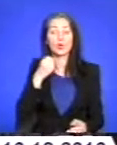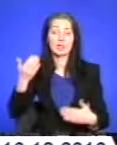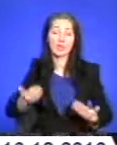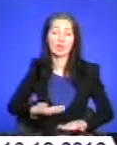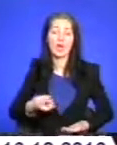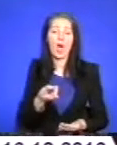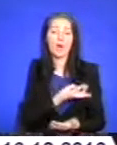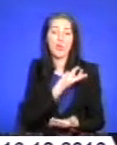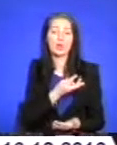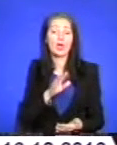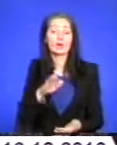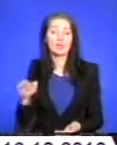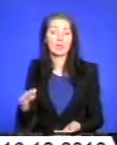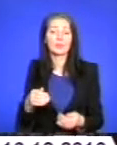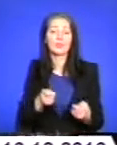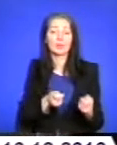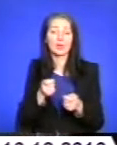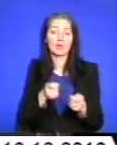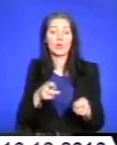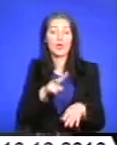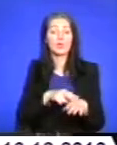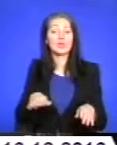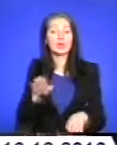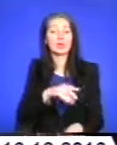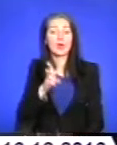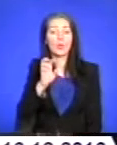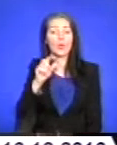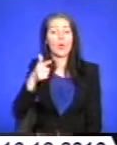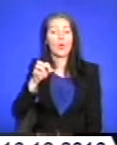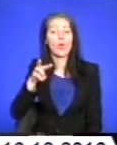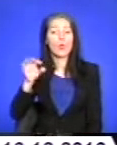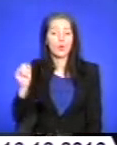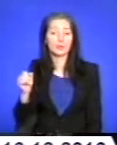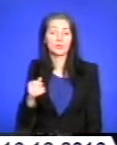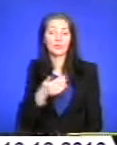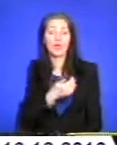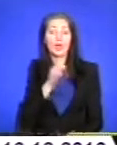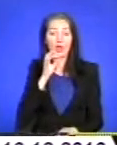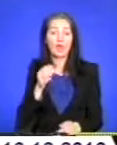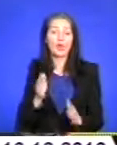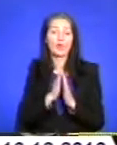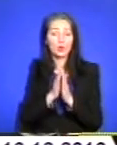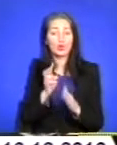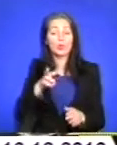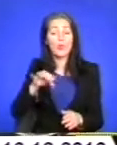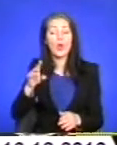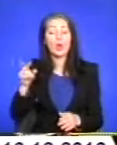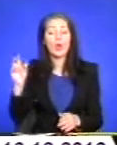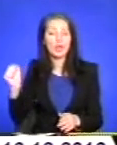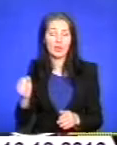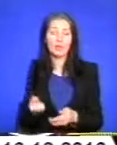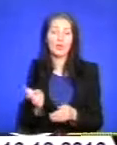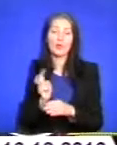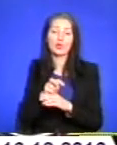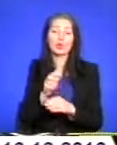керівник Нацполіції краю Олександр Богомол. Я вас закликаю, щоб ви були чаєм, щоб Миколай прийшов до кожного з вас,